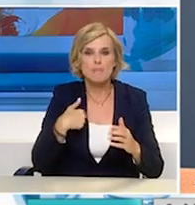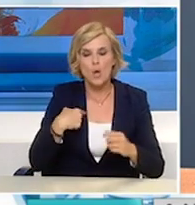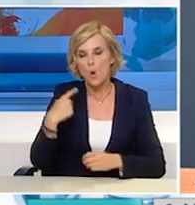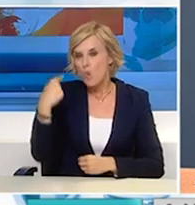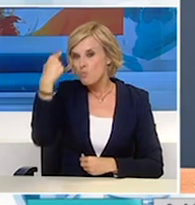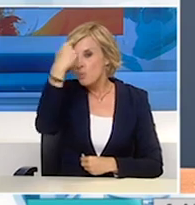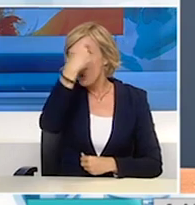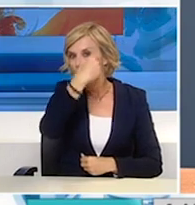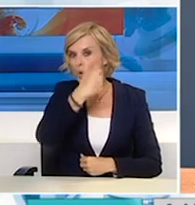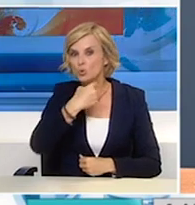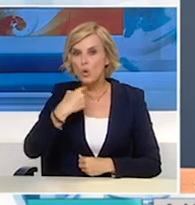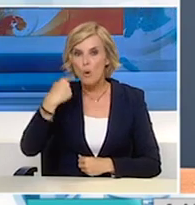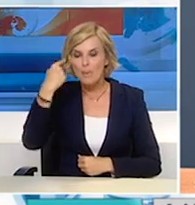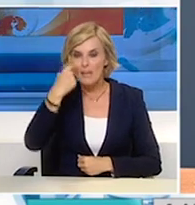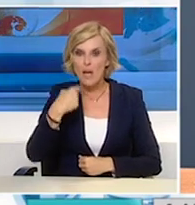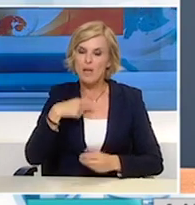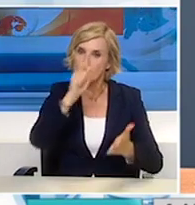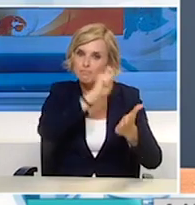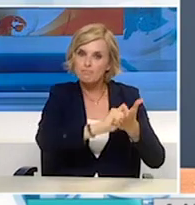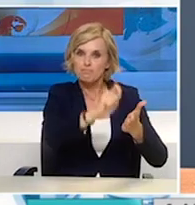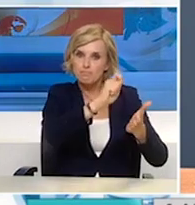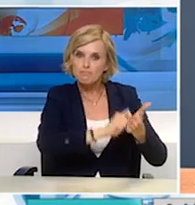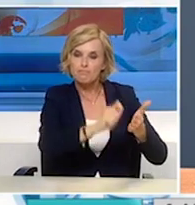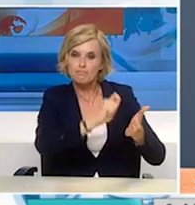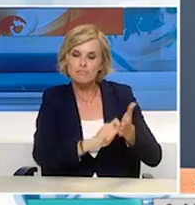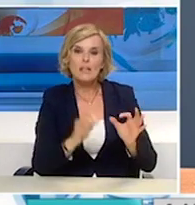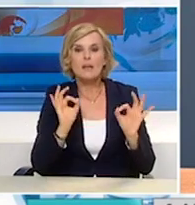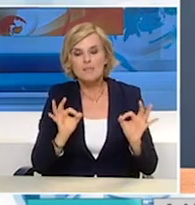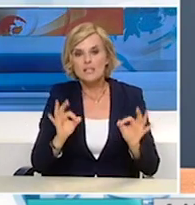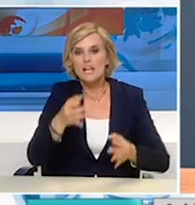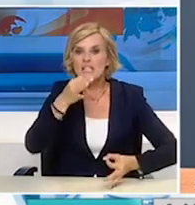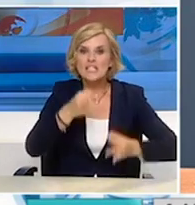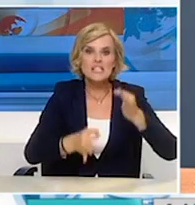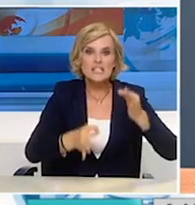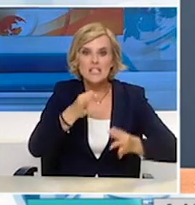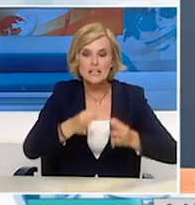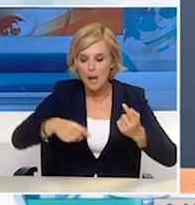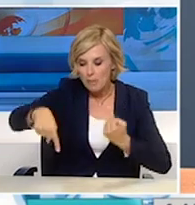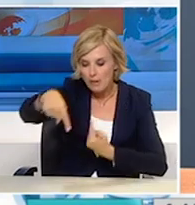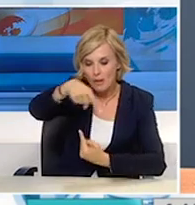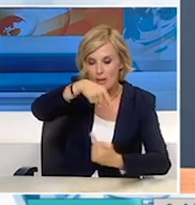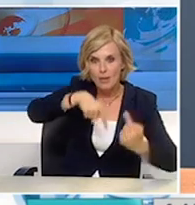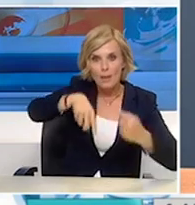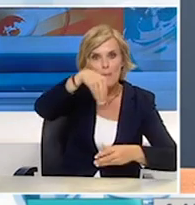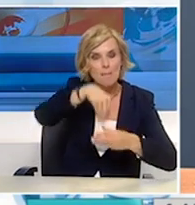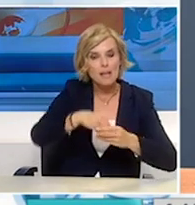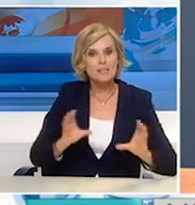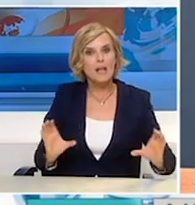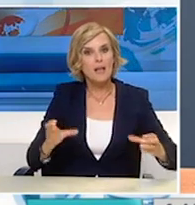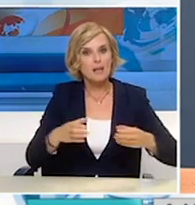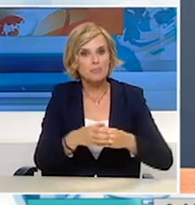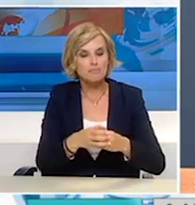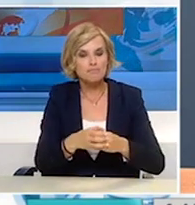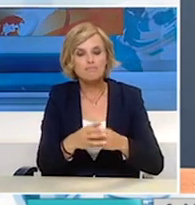προσωπική τοποθέτηση σαφώς μες στο κείμενο. Φυσικά είναι κάτι που συζητάμε και στην Επιτροπή. Έχουμε εισηγηθεί ότι